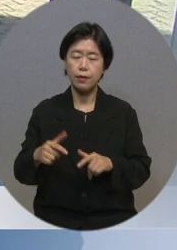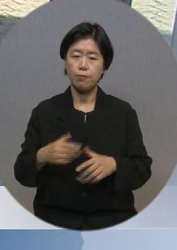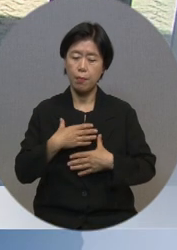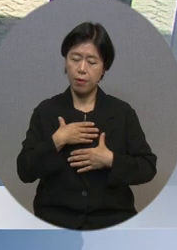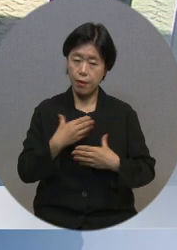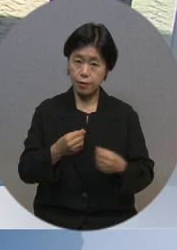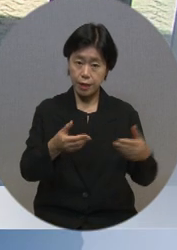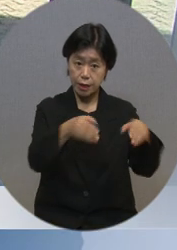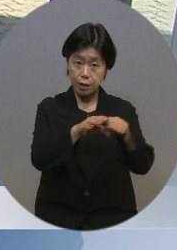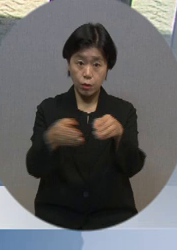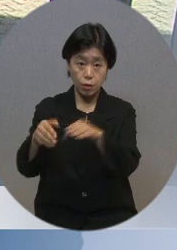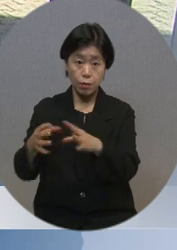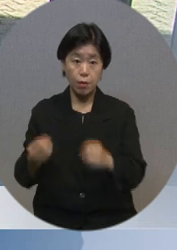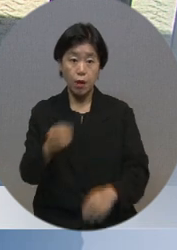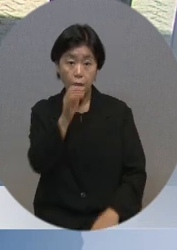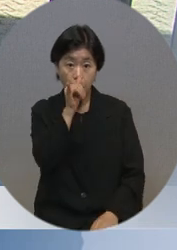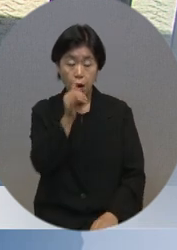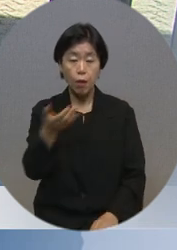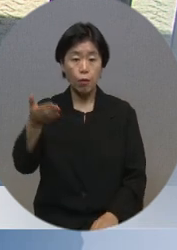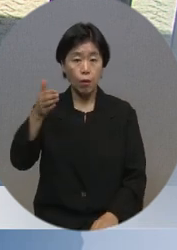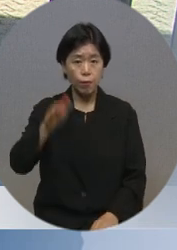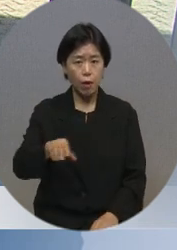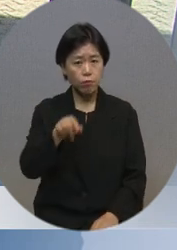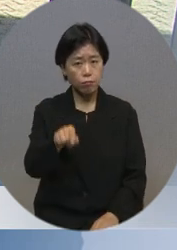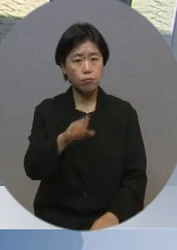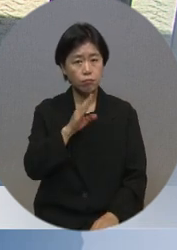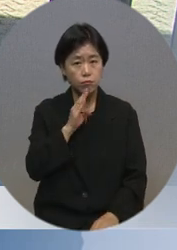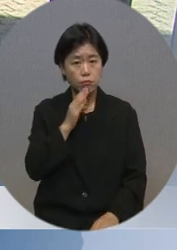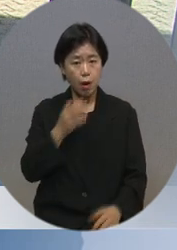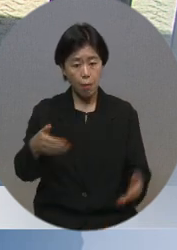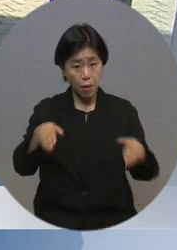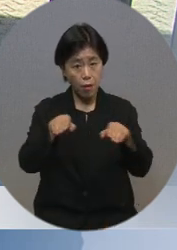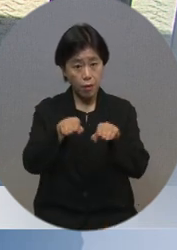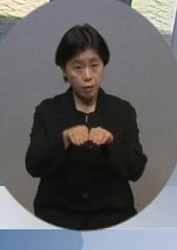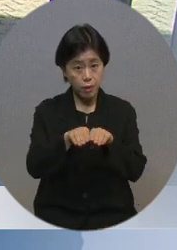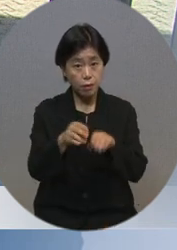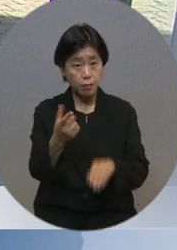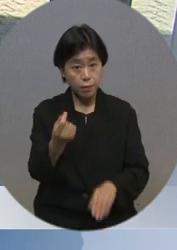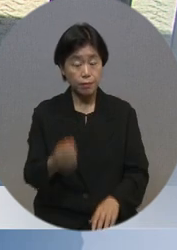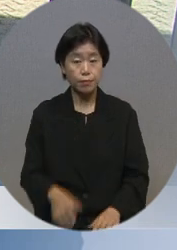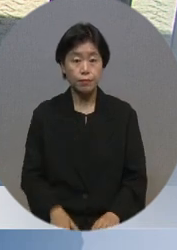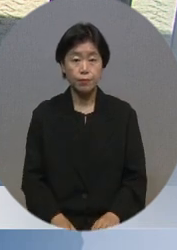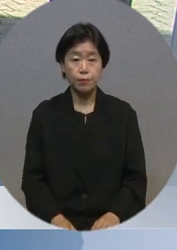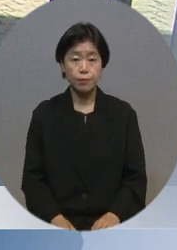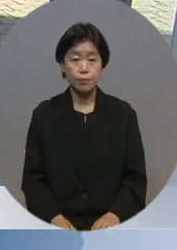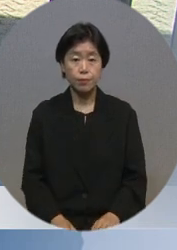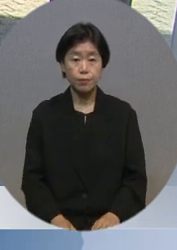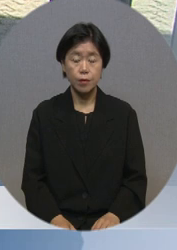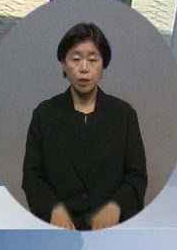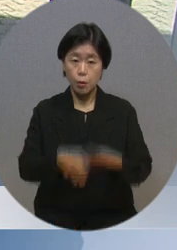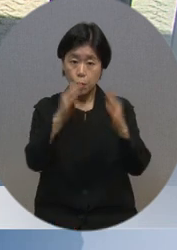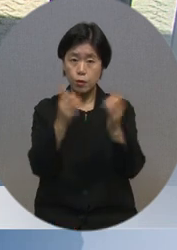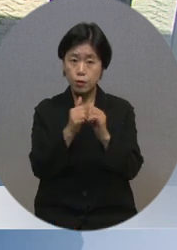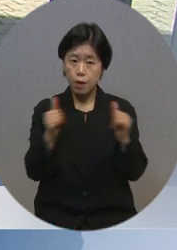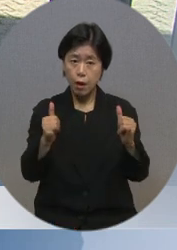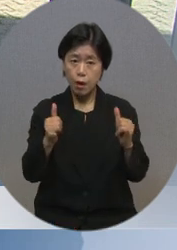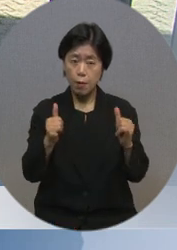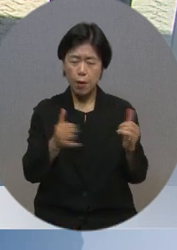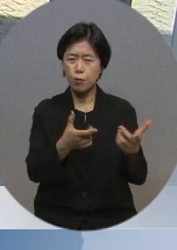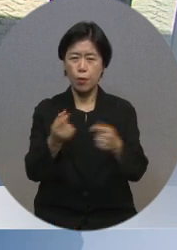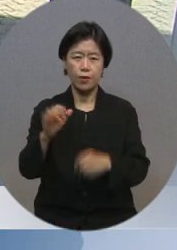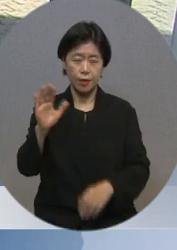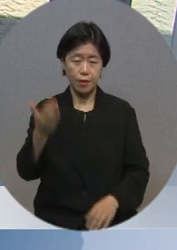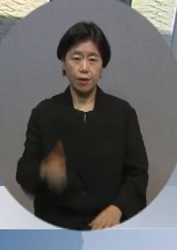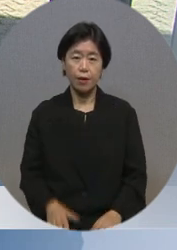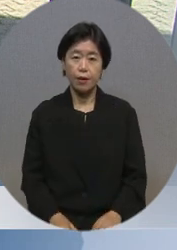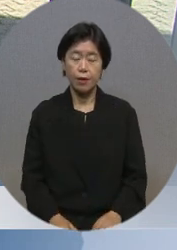있습니다. 그런데 이름처럼 모두의 편의를 위한 시설일까요? 이용하고자 하는 매장 앞을 가로막은 턱